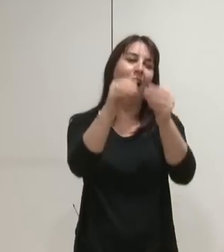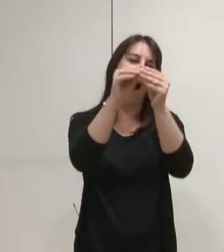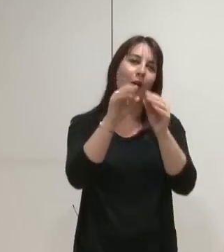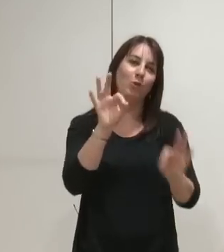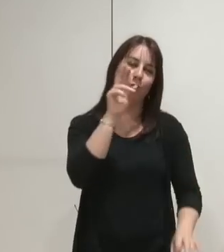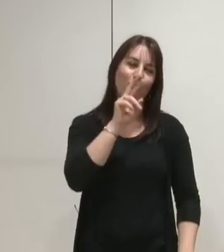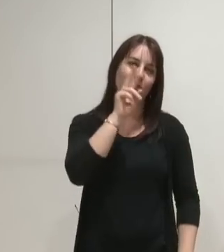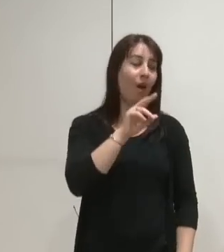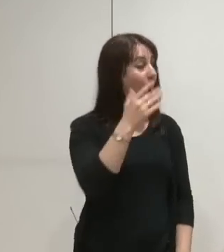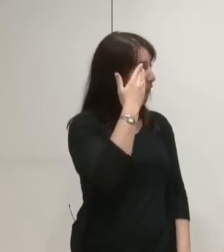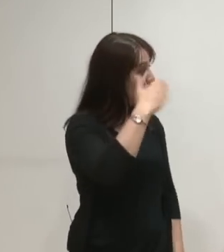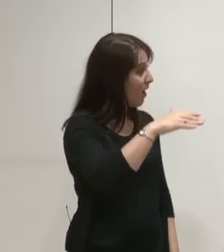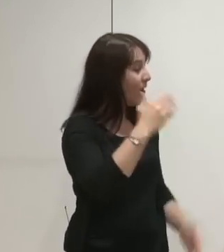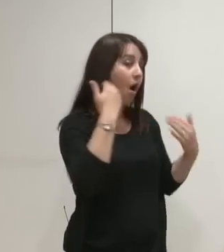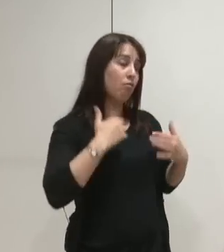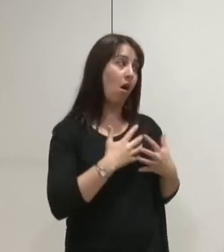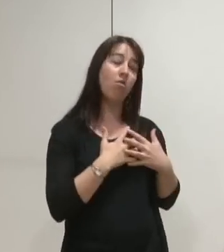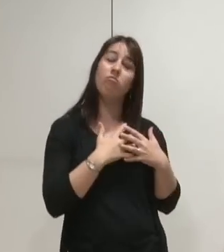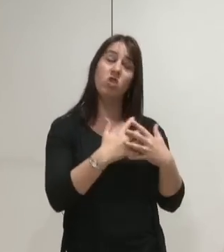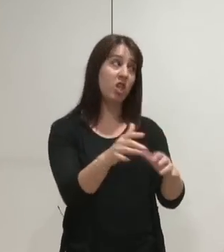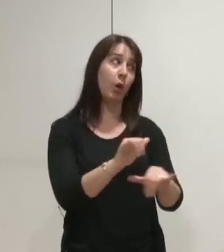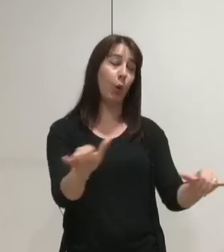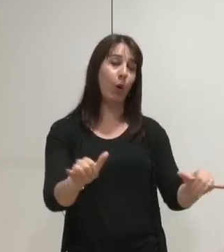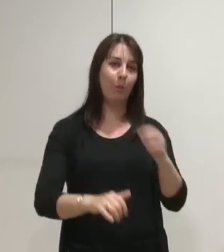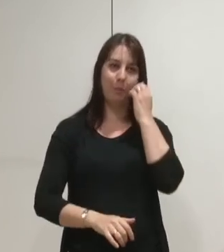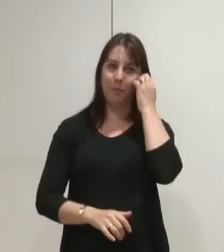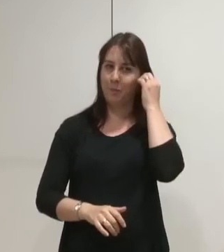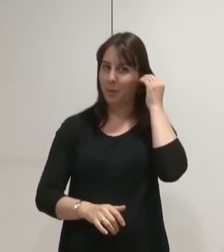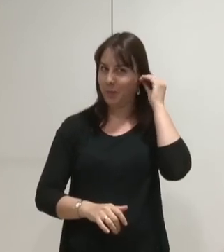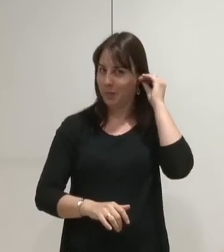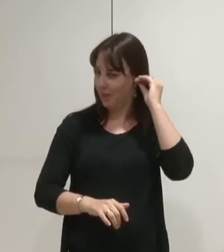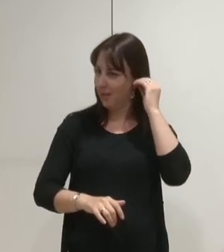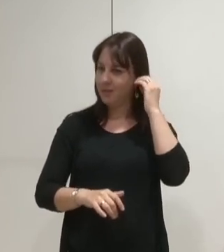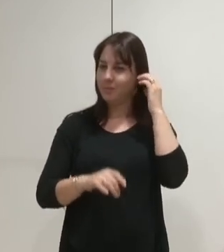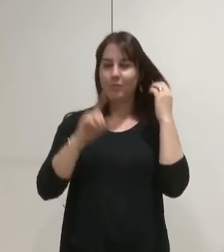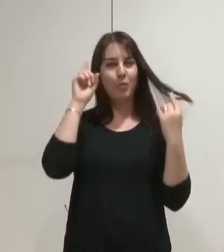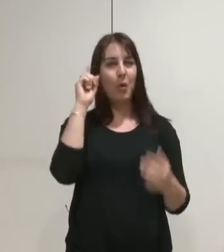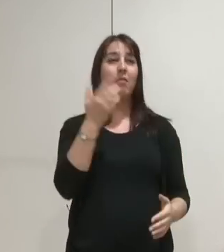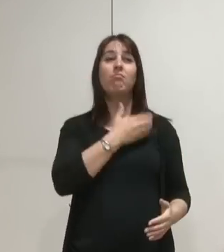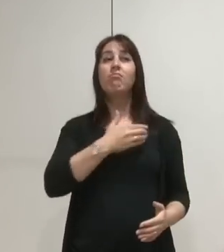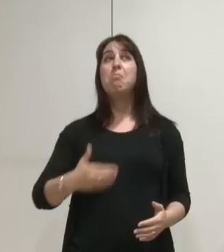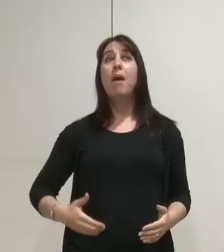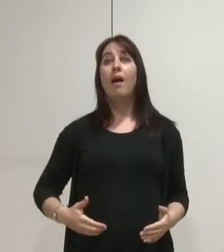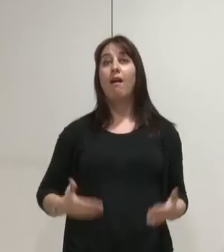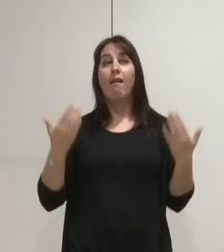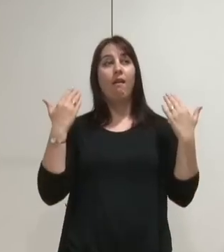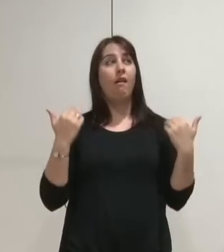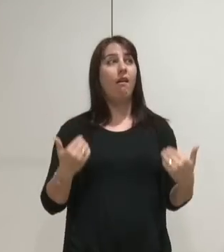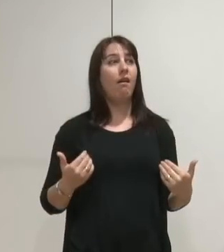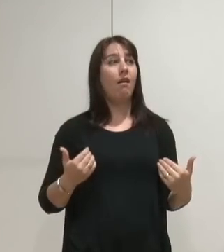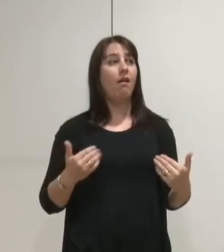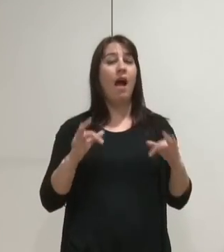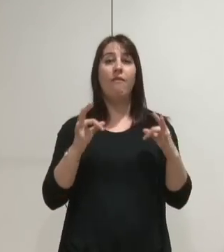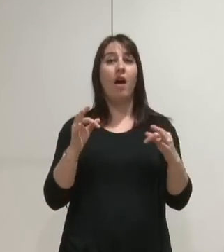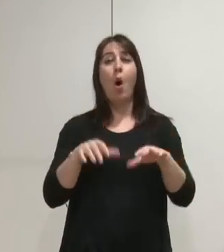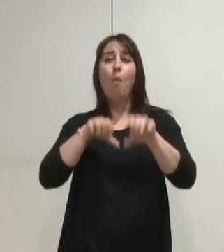effffectivement vous savez je je suis très généreux comme le maire dans son euh le trop